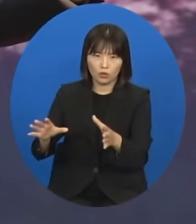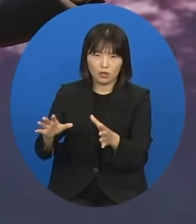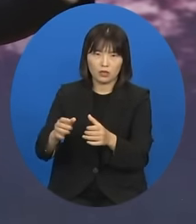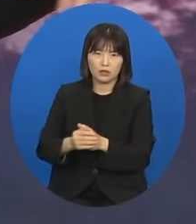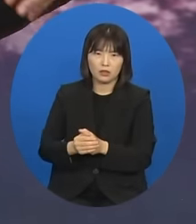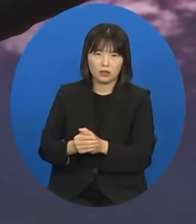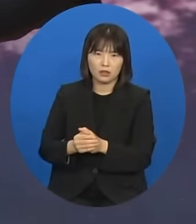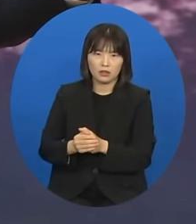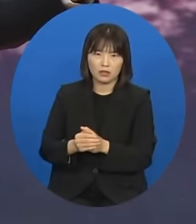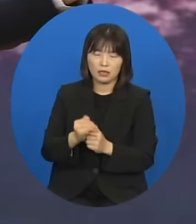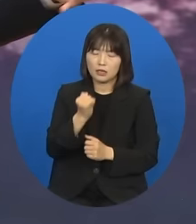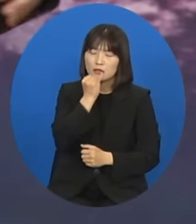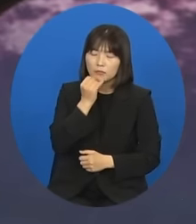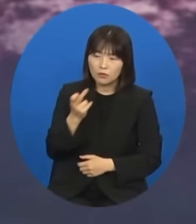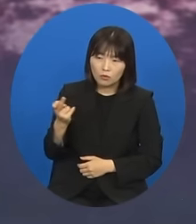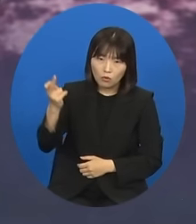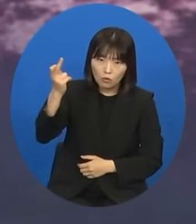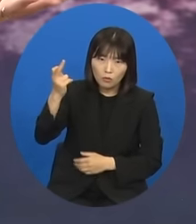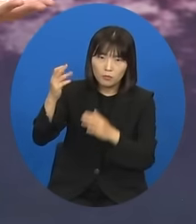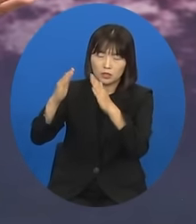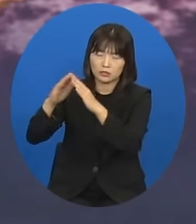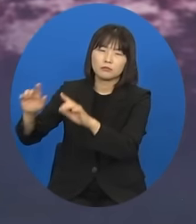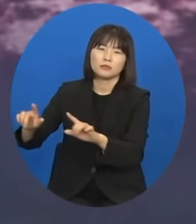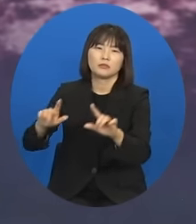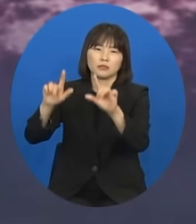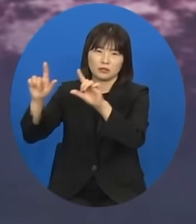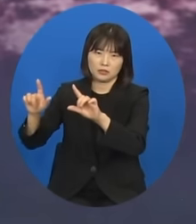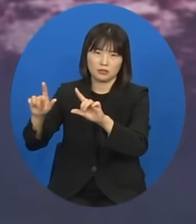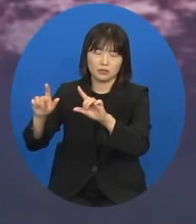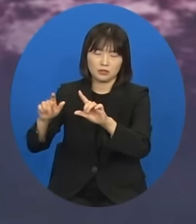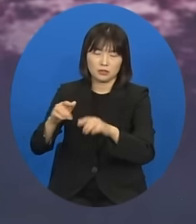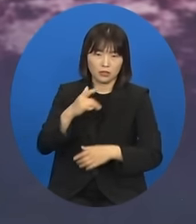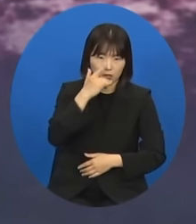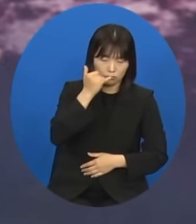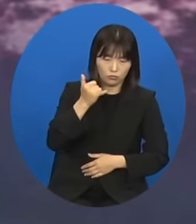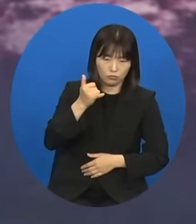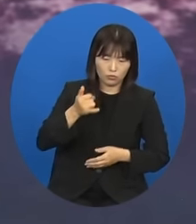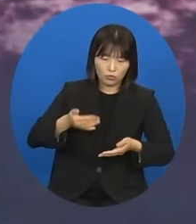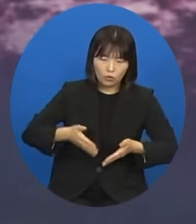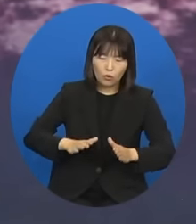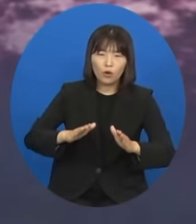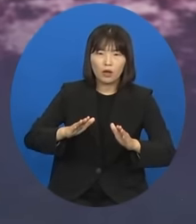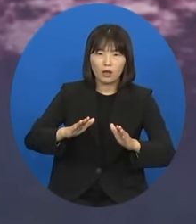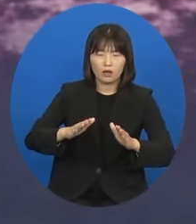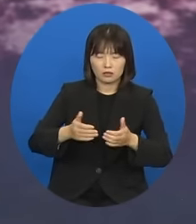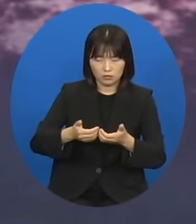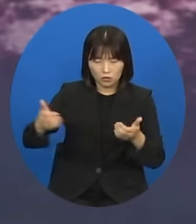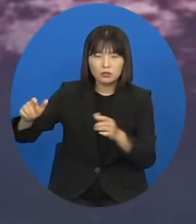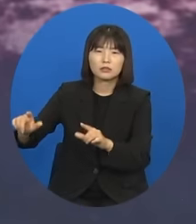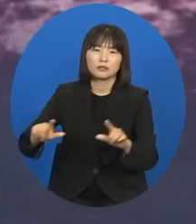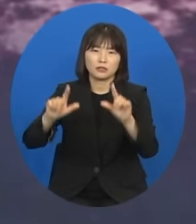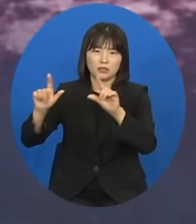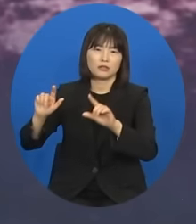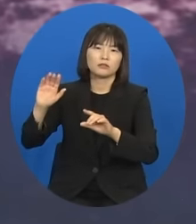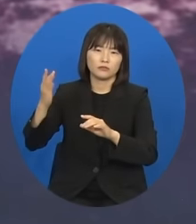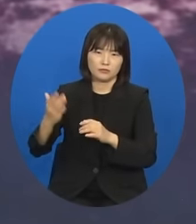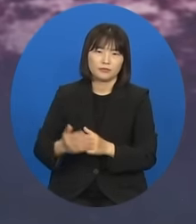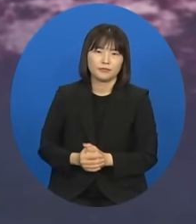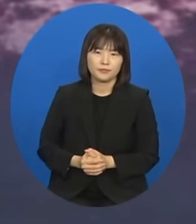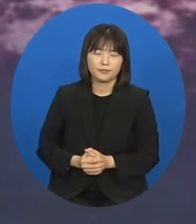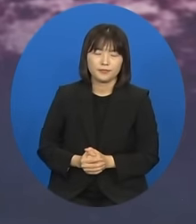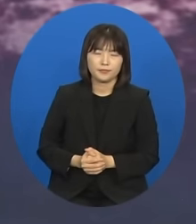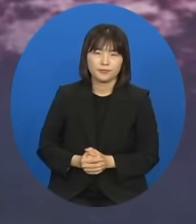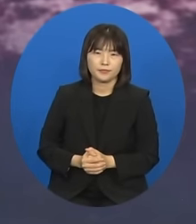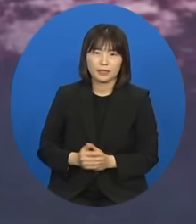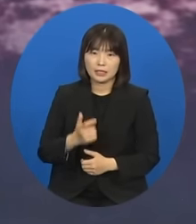20년을 고향을 떠나서 부모님을 떠나서 살게 되는 그런 참 안타까운 일이 벌어지게 됩니다